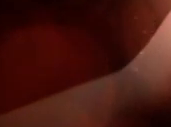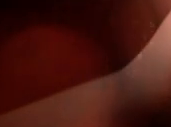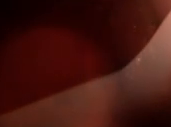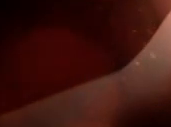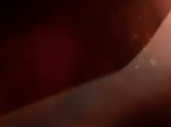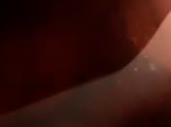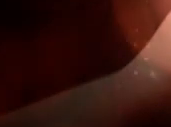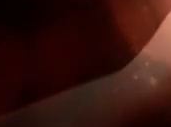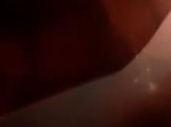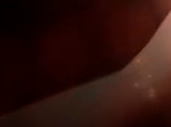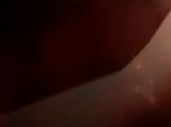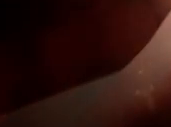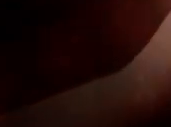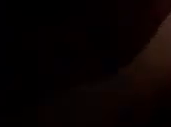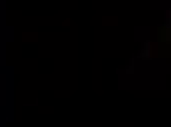البخاري